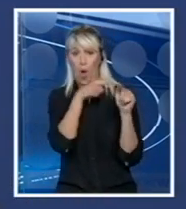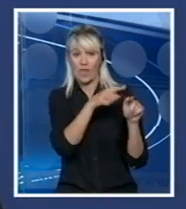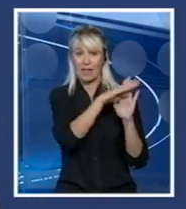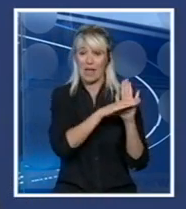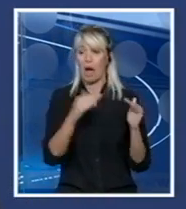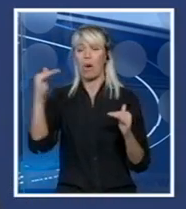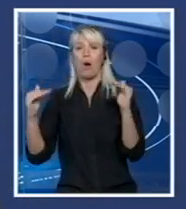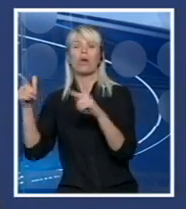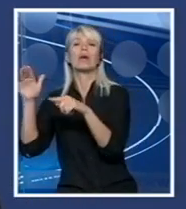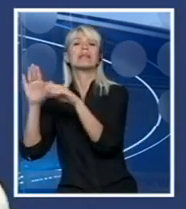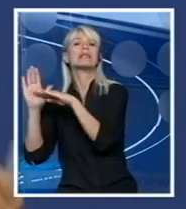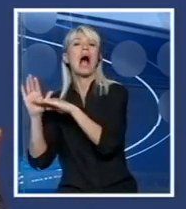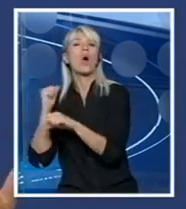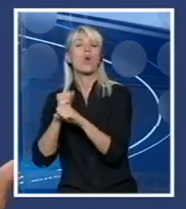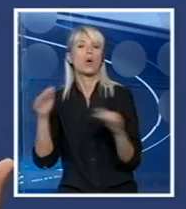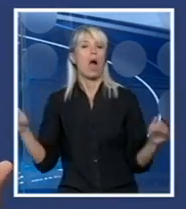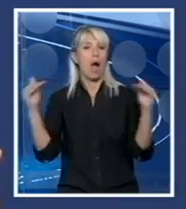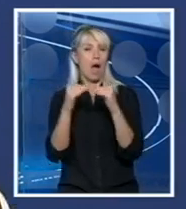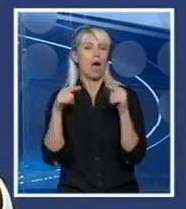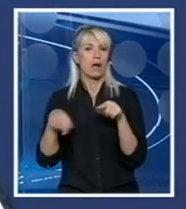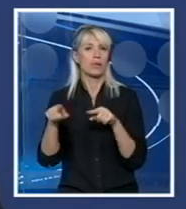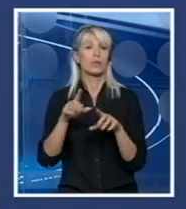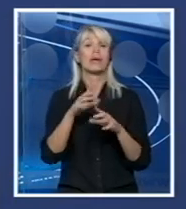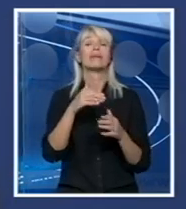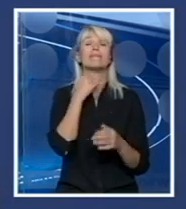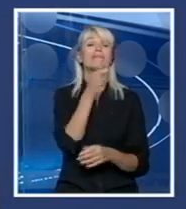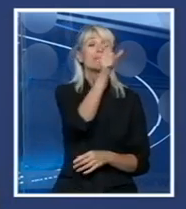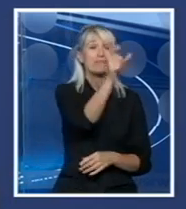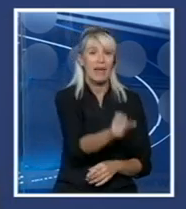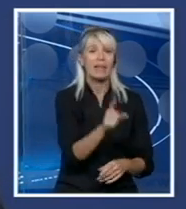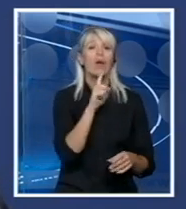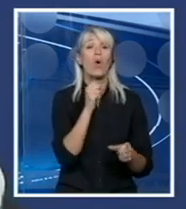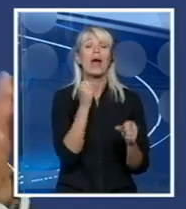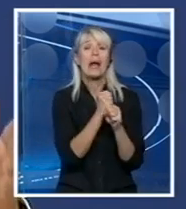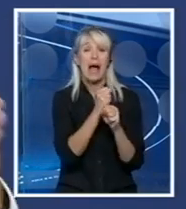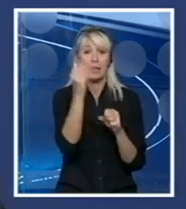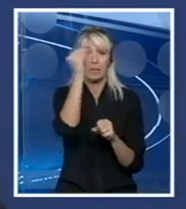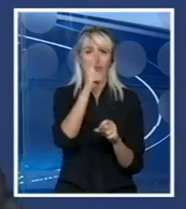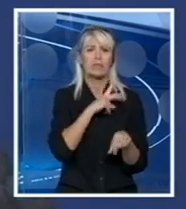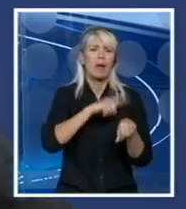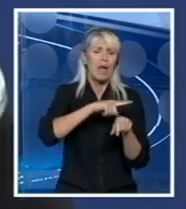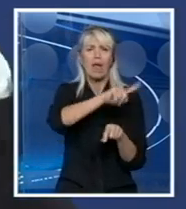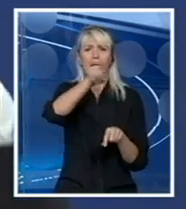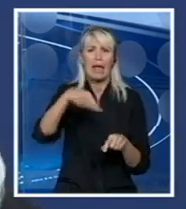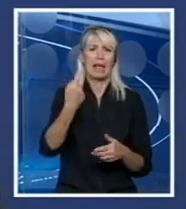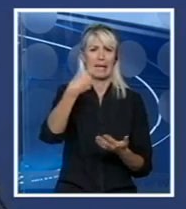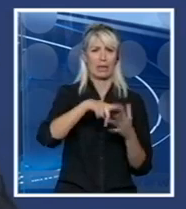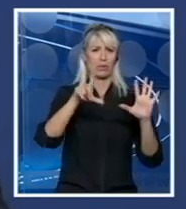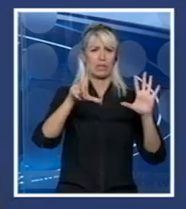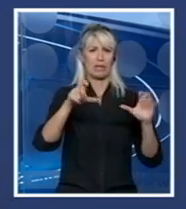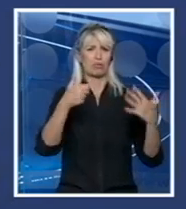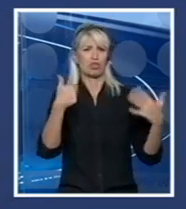svaki zaposleni u prosveti koji drži nastavu ima godišnju normu rada, koja je 1760 sati i to skoro niko ne